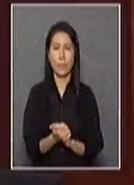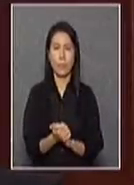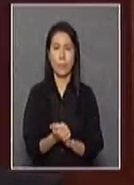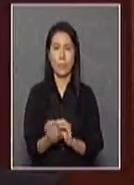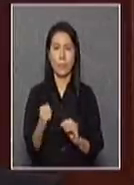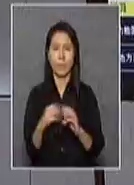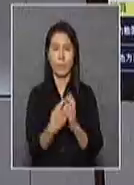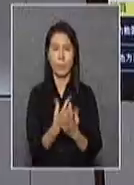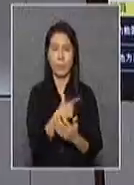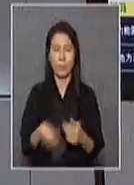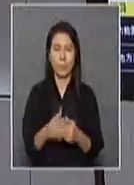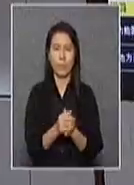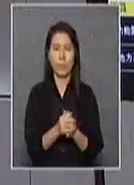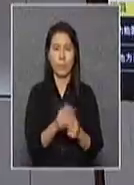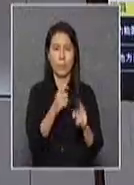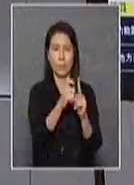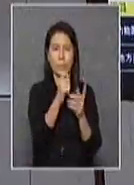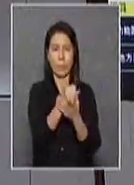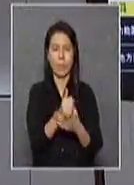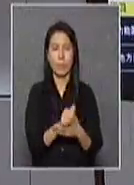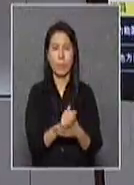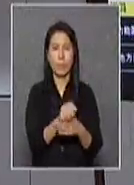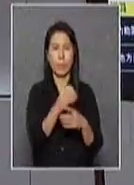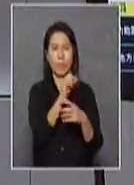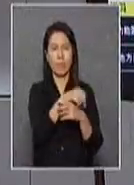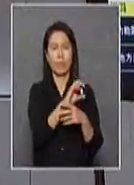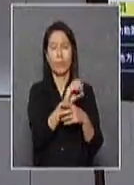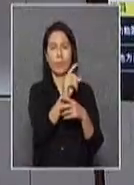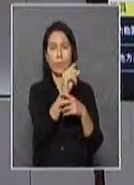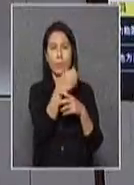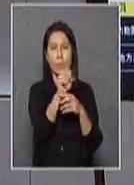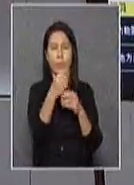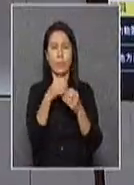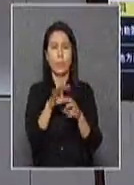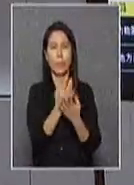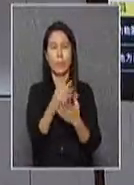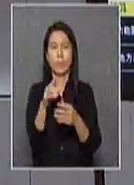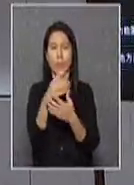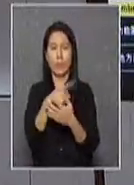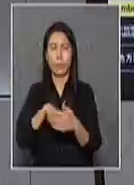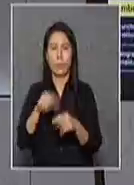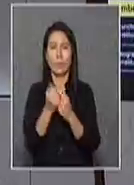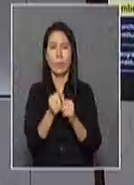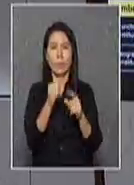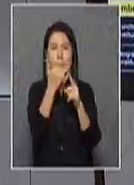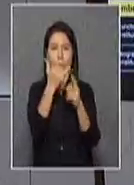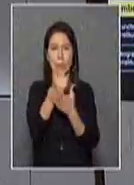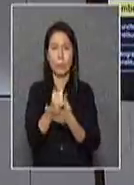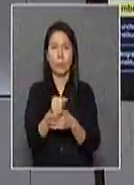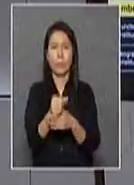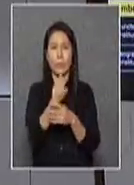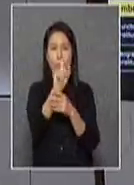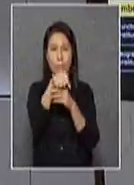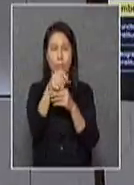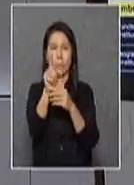功能團體選舉產生議員十九位出席，冇人贊成，十七位反對，冇人棄權。分區直接選舉產生議員十六位出席，一位贊